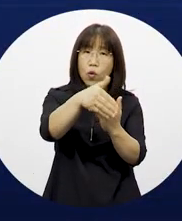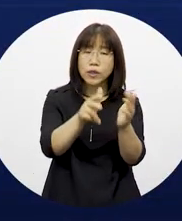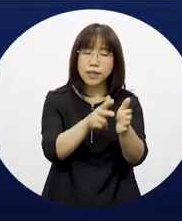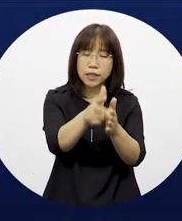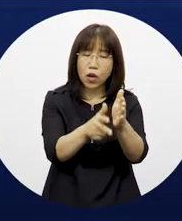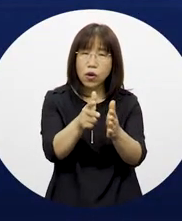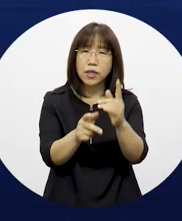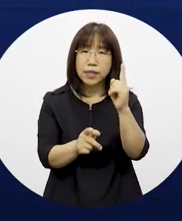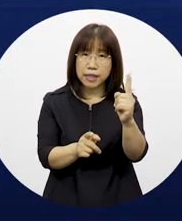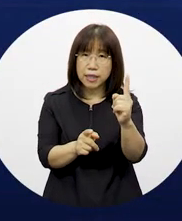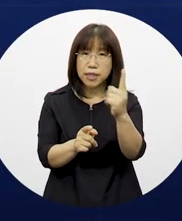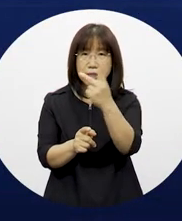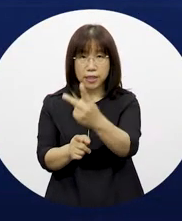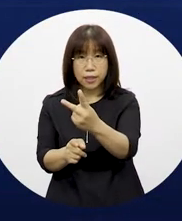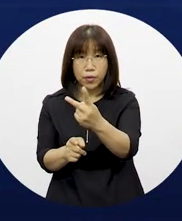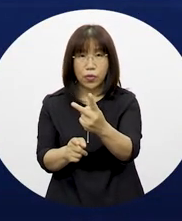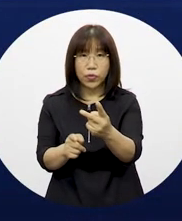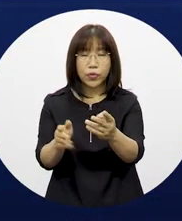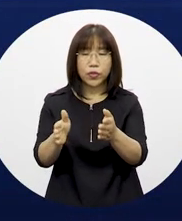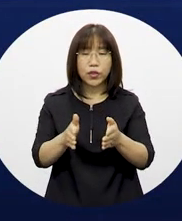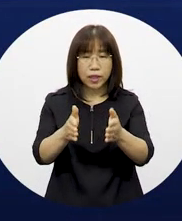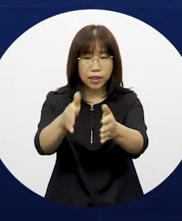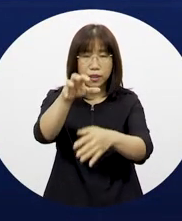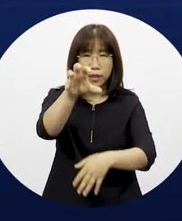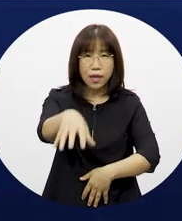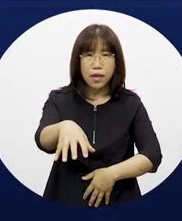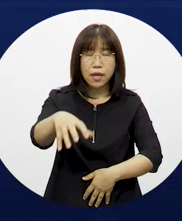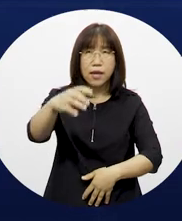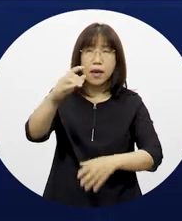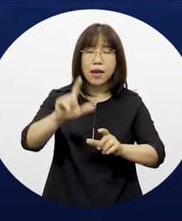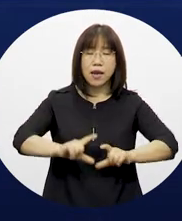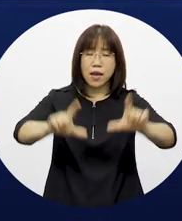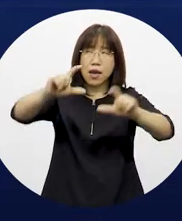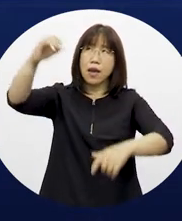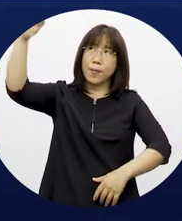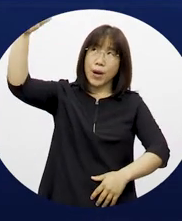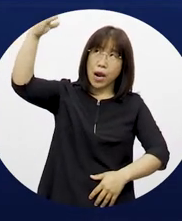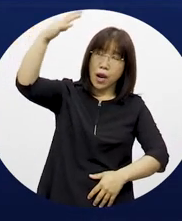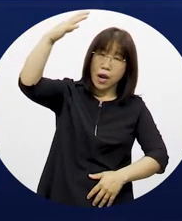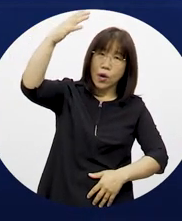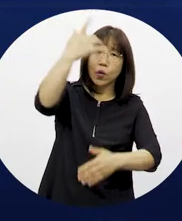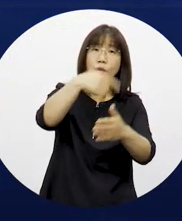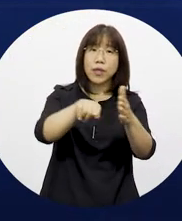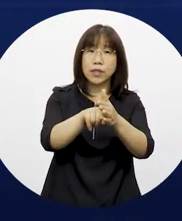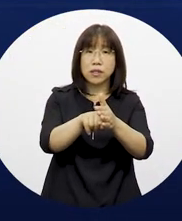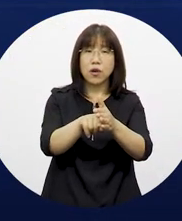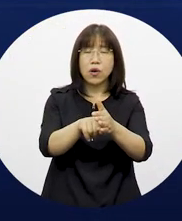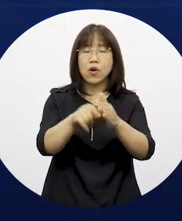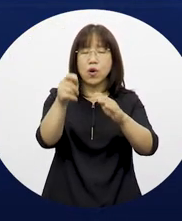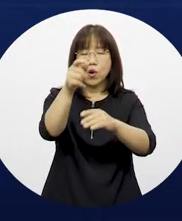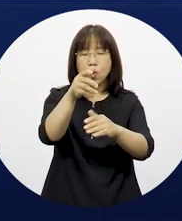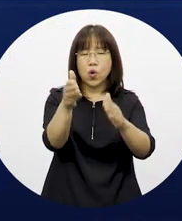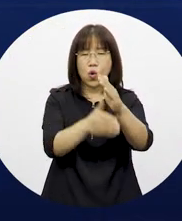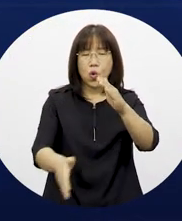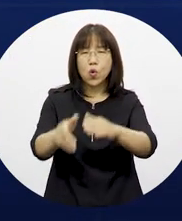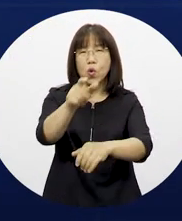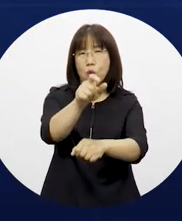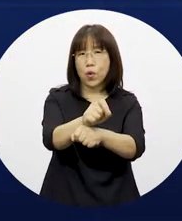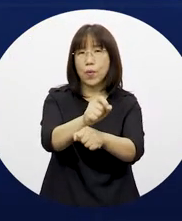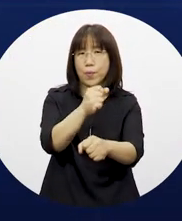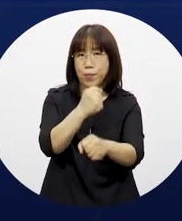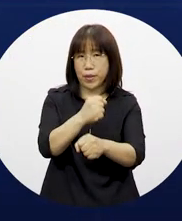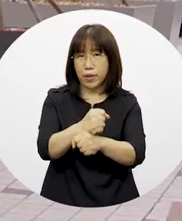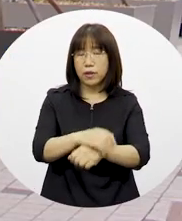화곡역 1번과 2번 출구 사이에 도심 속 따가운 햇볕을 막아줄 수 있는 움직이는 미니공원이